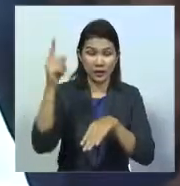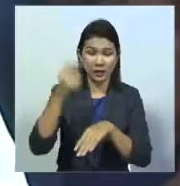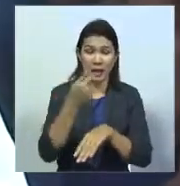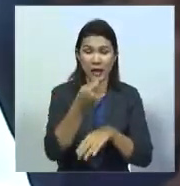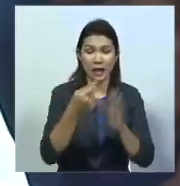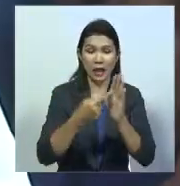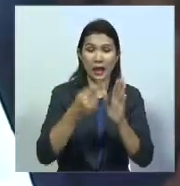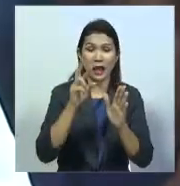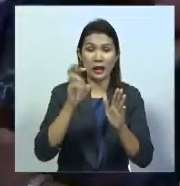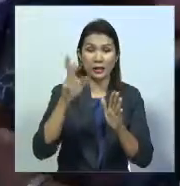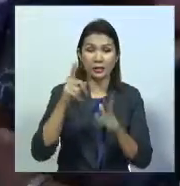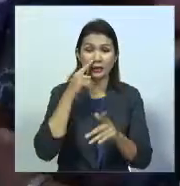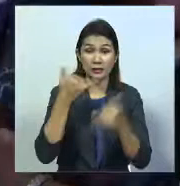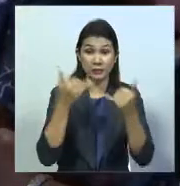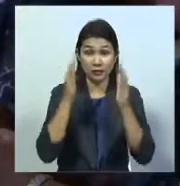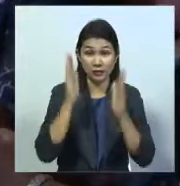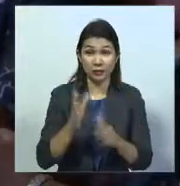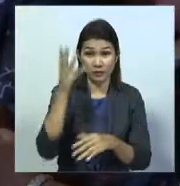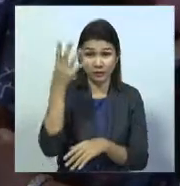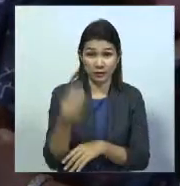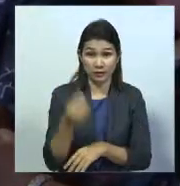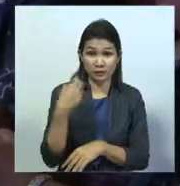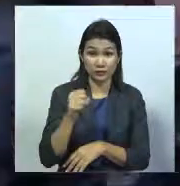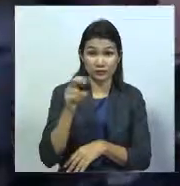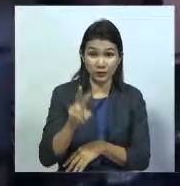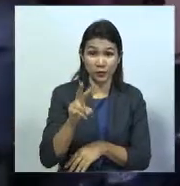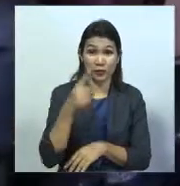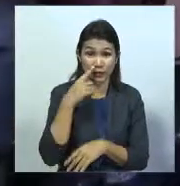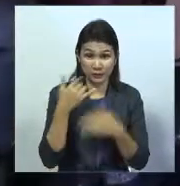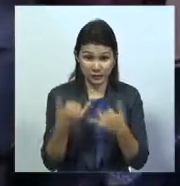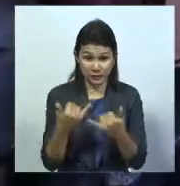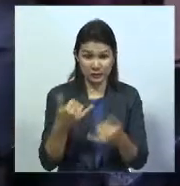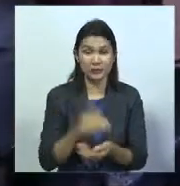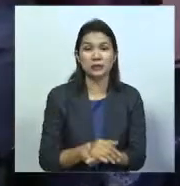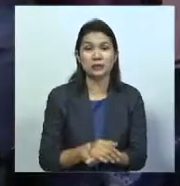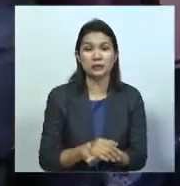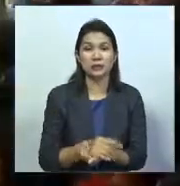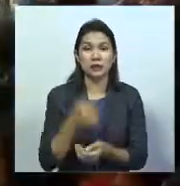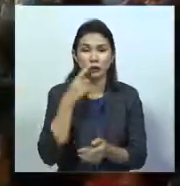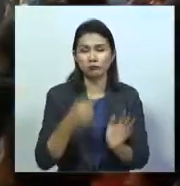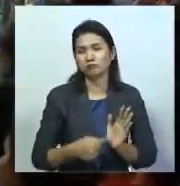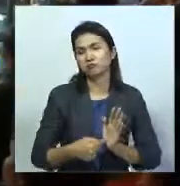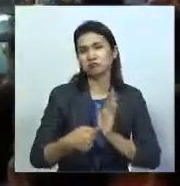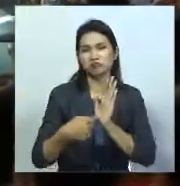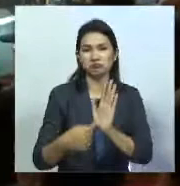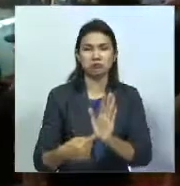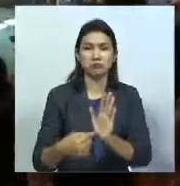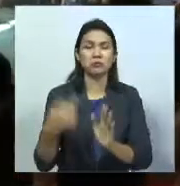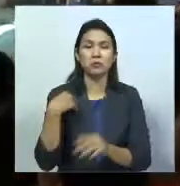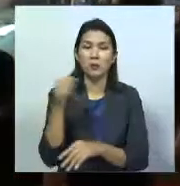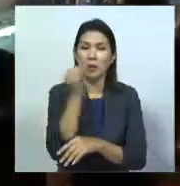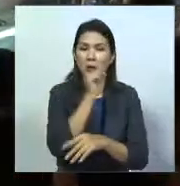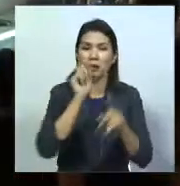ผู้เข้าประกวดที่ผ่านเข้ารอบสุดท้ายของเวทีลูกทุ่งชิงแชมป์ประเทศไทยเนี่ยเขาโชว์พลังเสียง1บทเพล